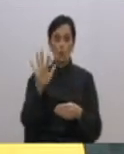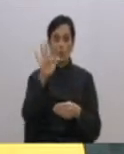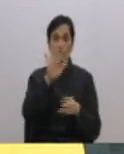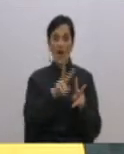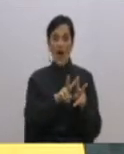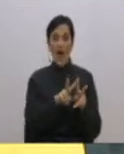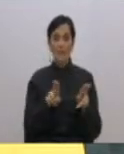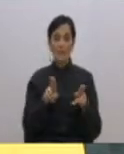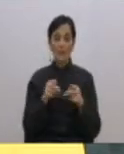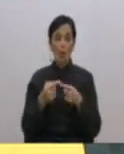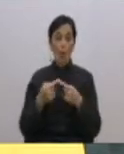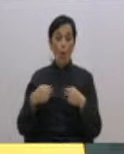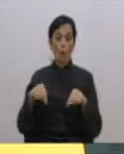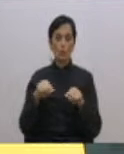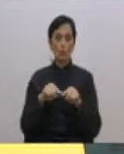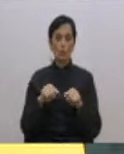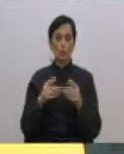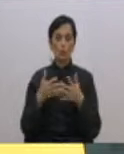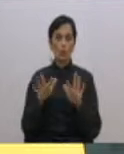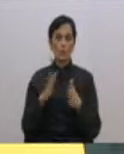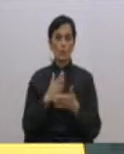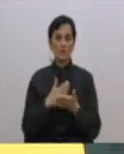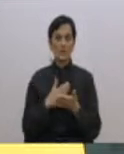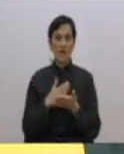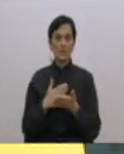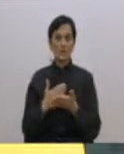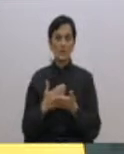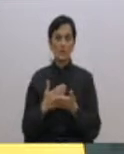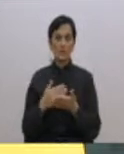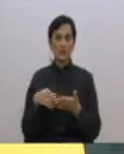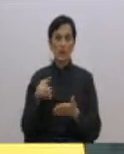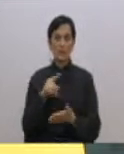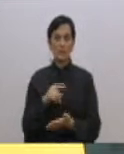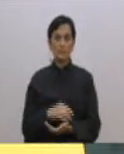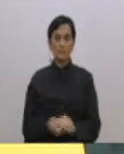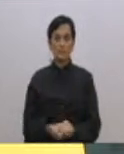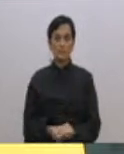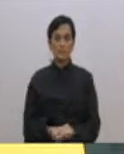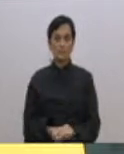ანალოგიური ორგანიზაციების უმეტეს ნაწილთან.